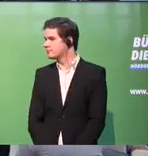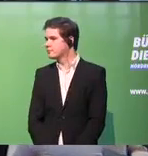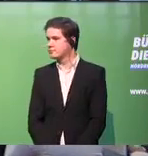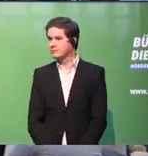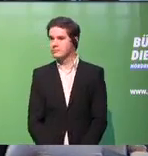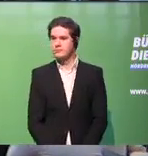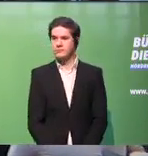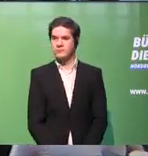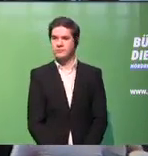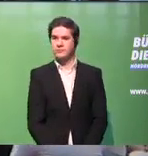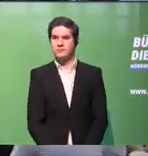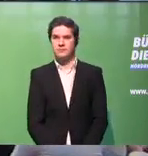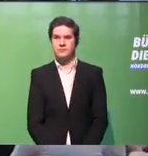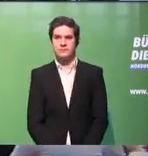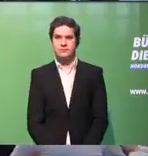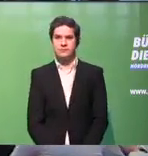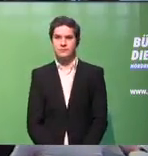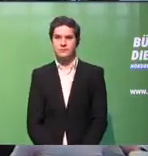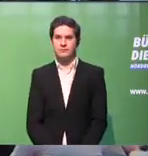Ja.